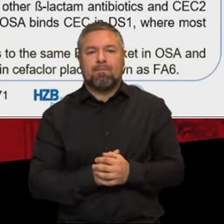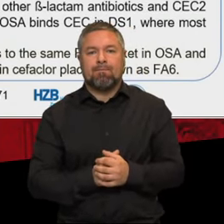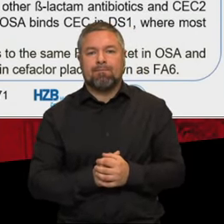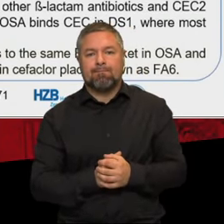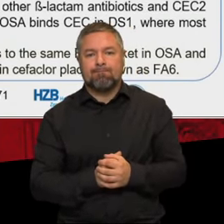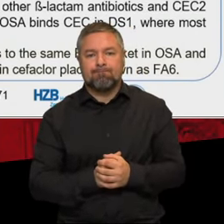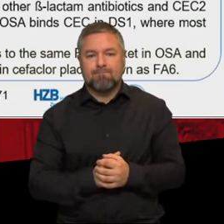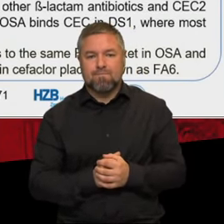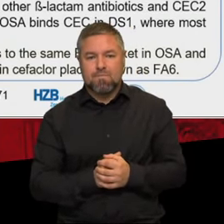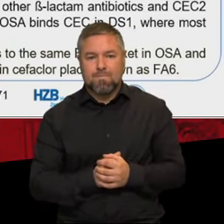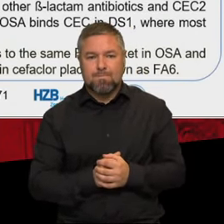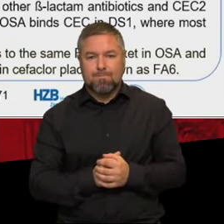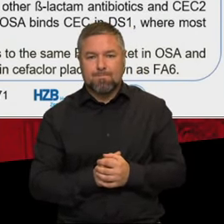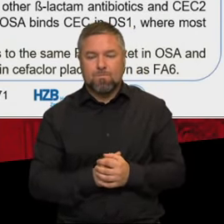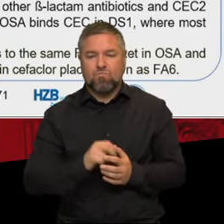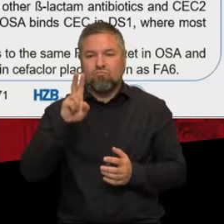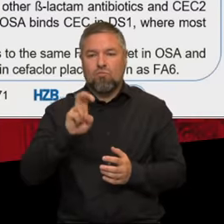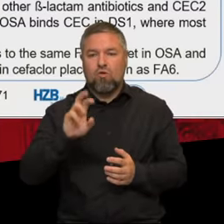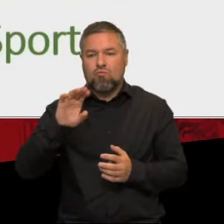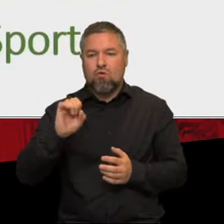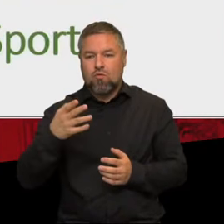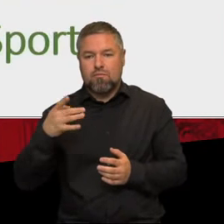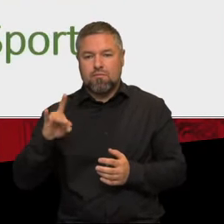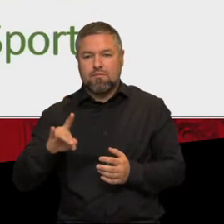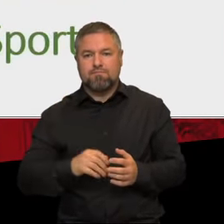z sterydami, a konkretnie hormonami.